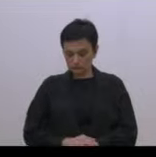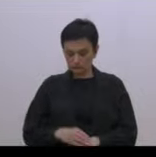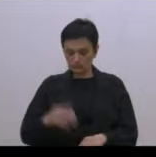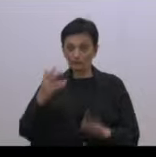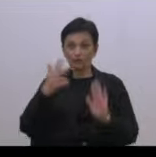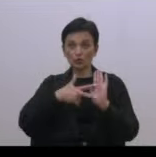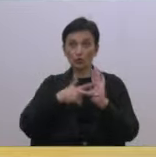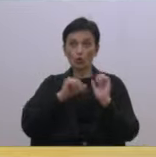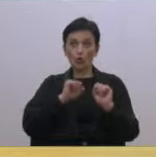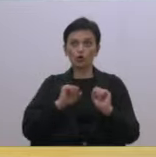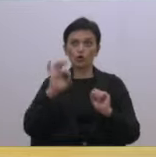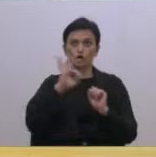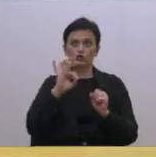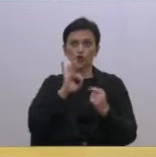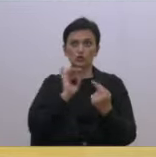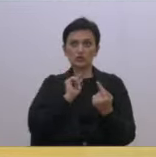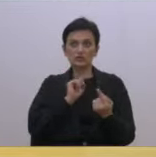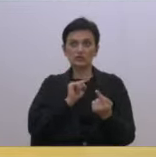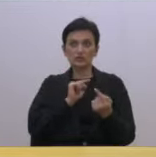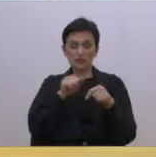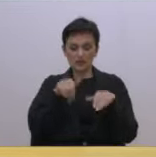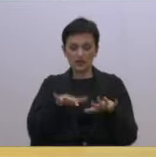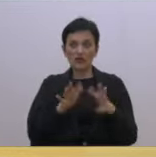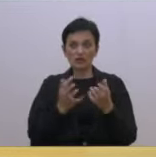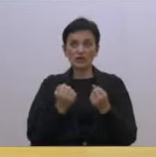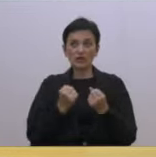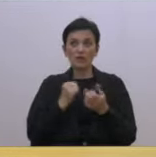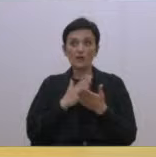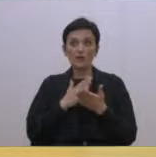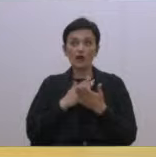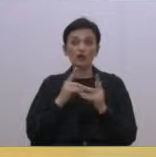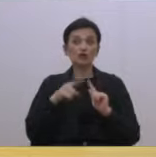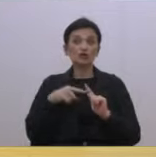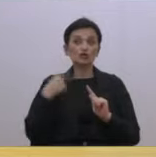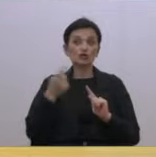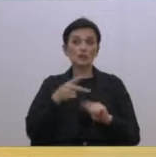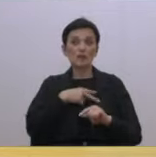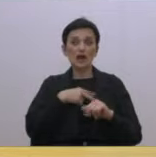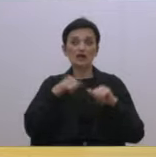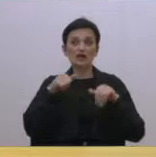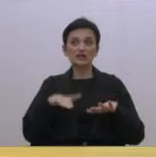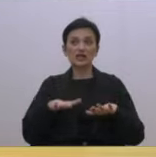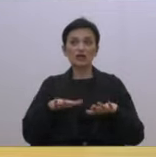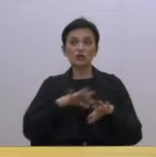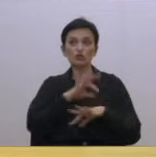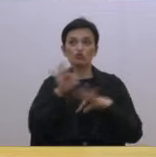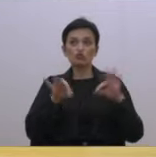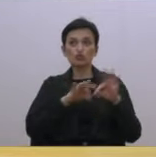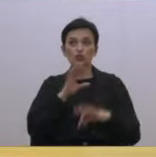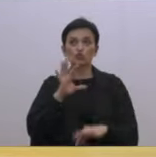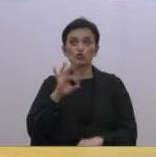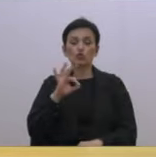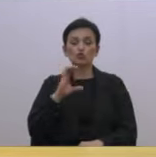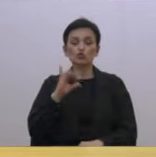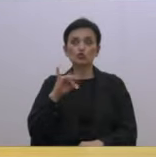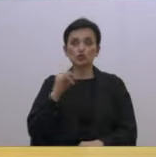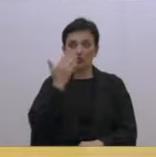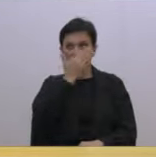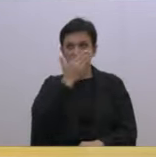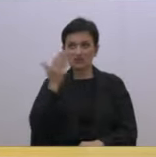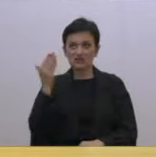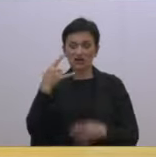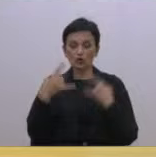ოთხმოცი მოხრე 0 წინააღმდეგი დადგენილება მიღებულია. შემდეგი პარლამენტის დადგენილების პროექტი სოსოს ტურუას საზოგადოებრივი